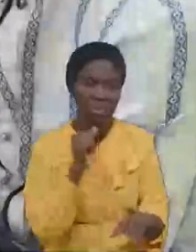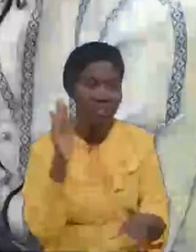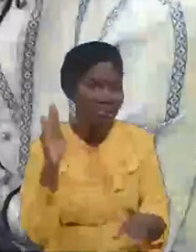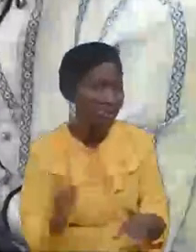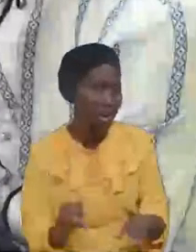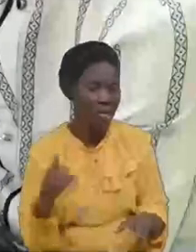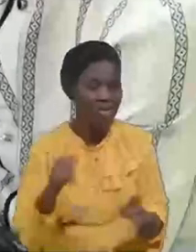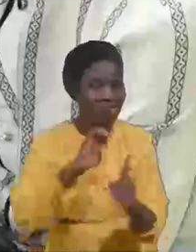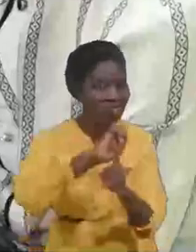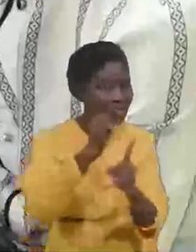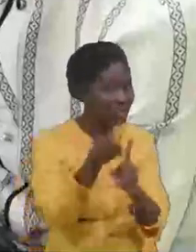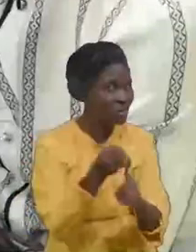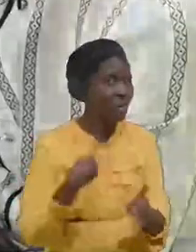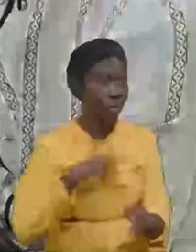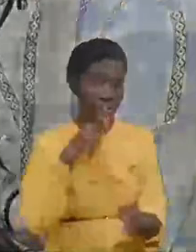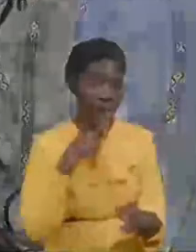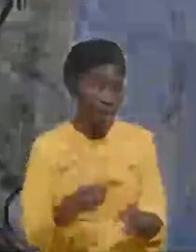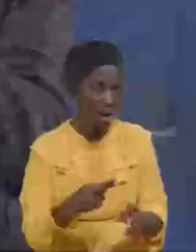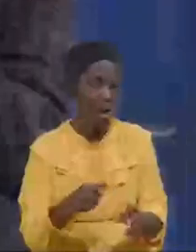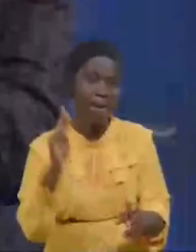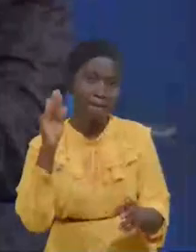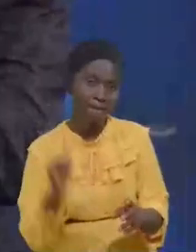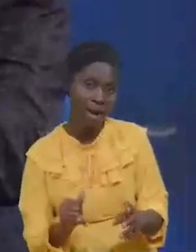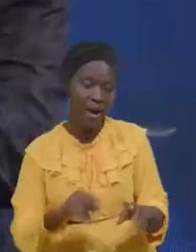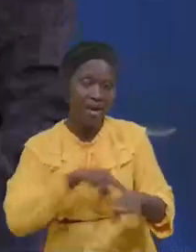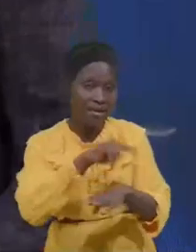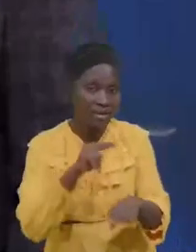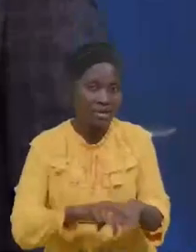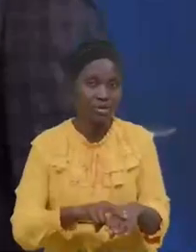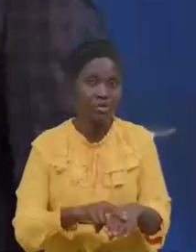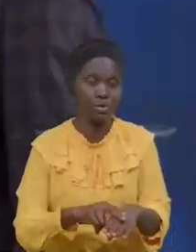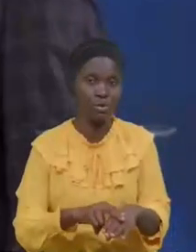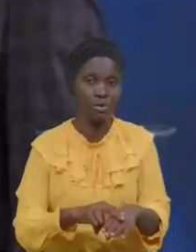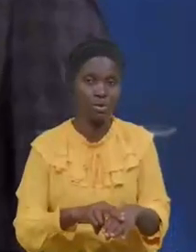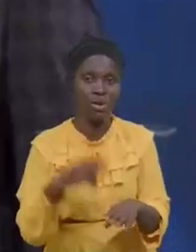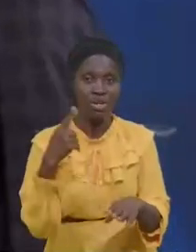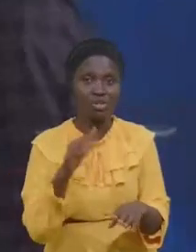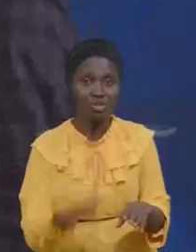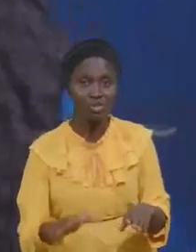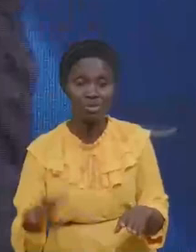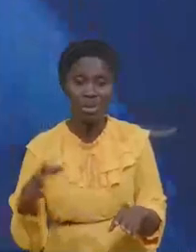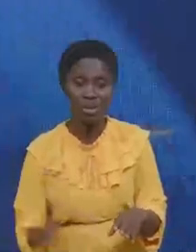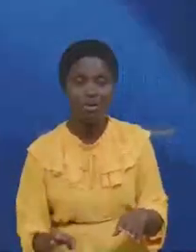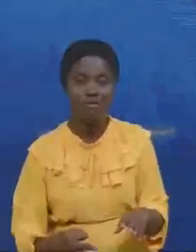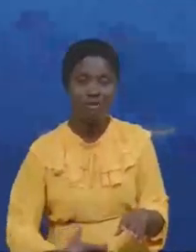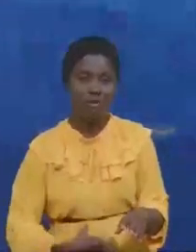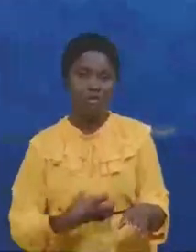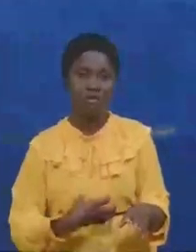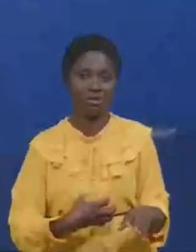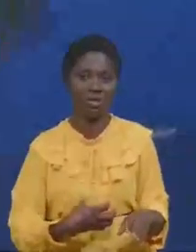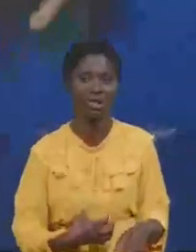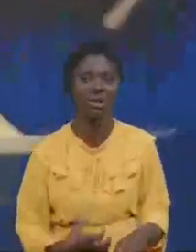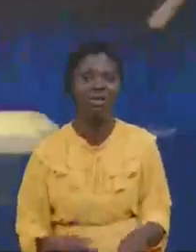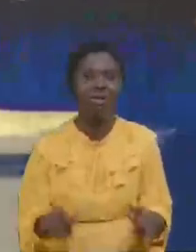non par l'environnement. Nous étions par nature des enfants de colère comme les